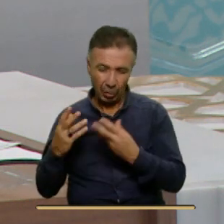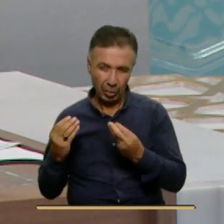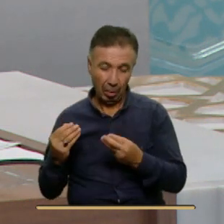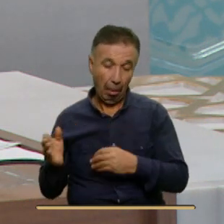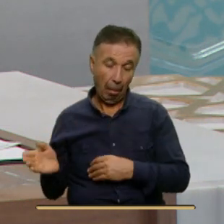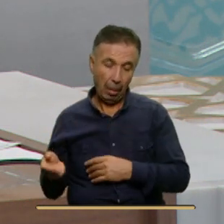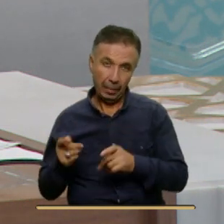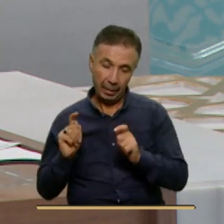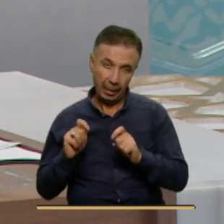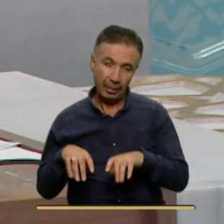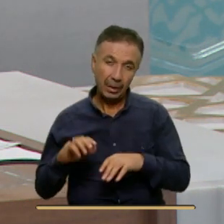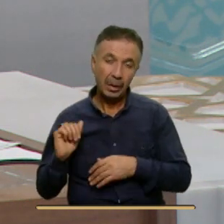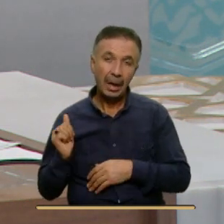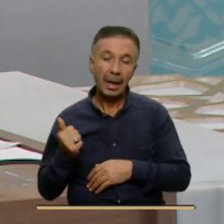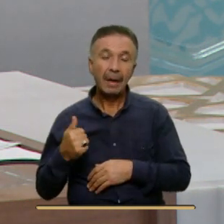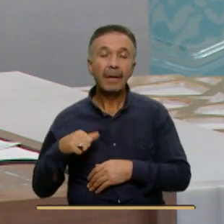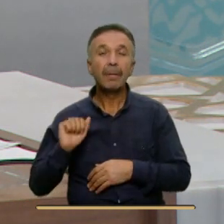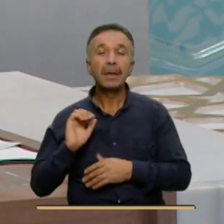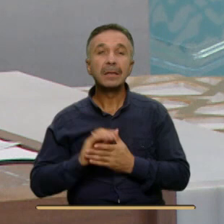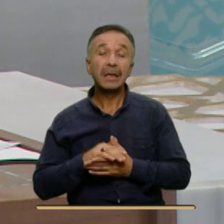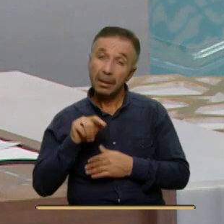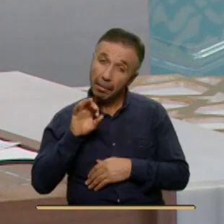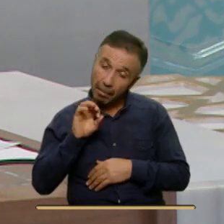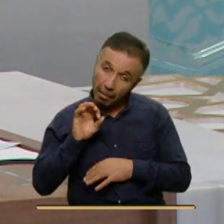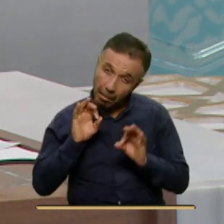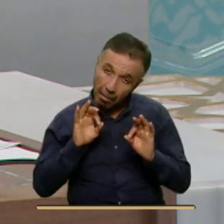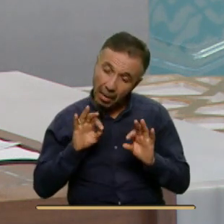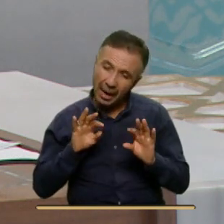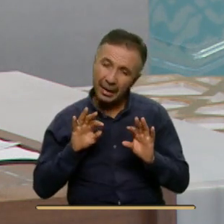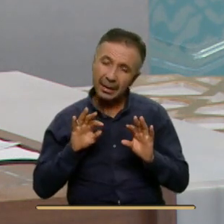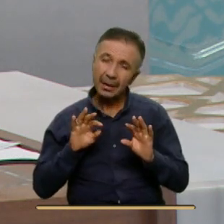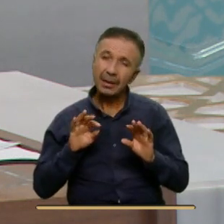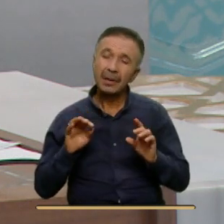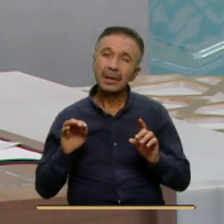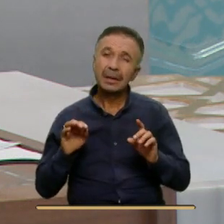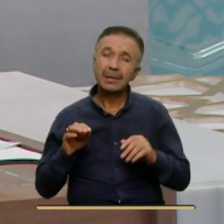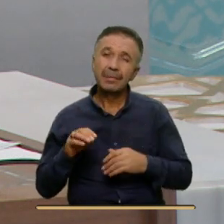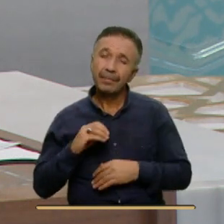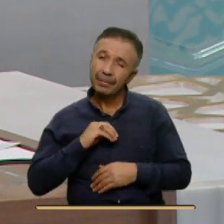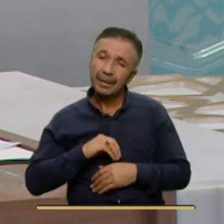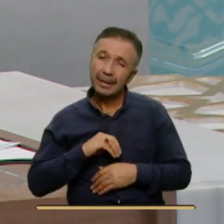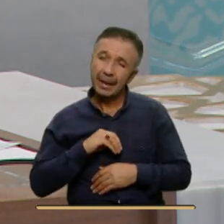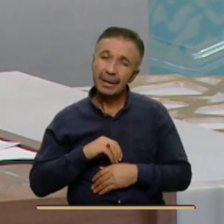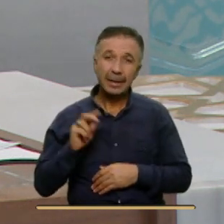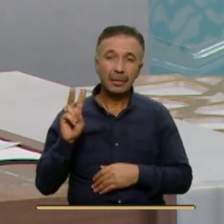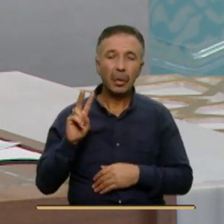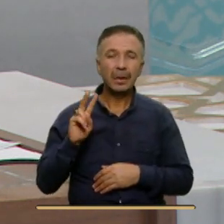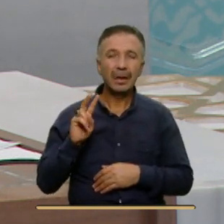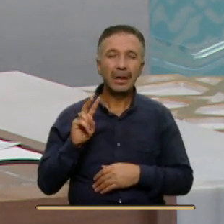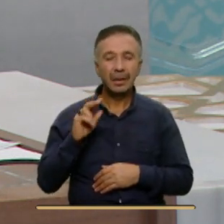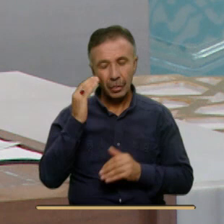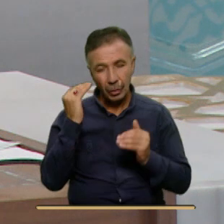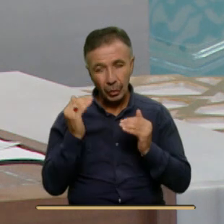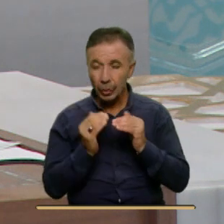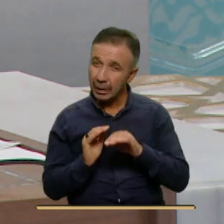Umursamazsak, önemsemezsek, böylelikle sanki moderniteye daha uygun yaşamış gibi